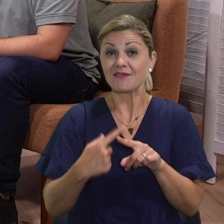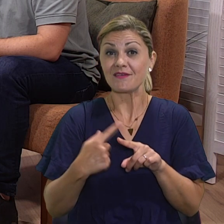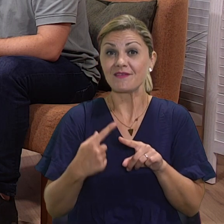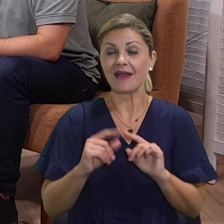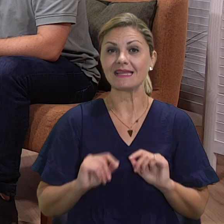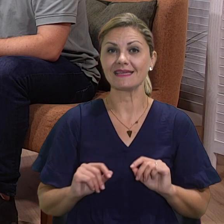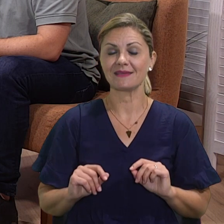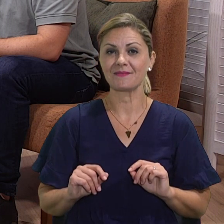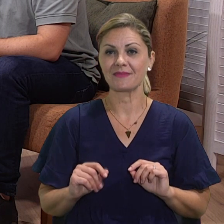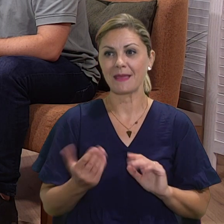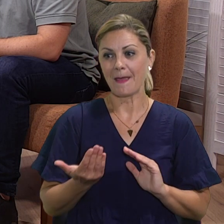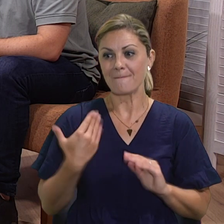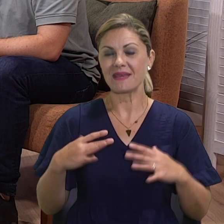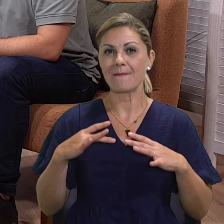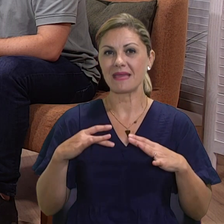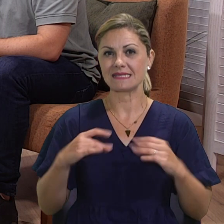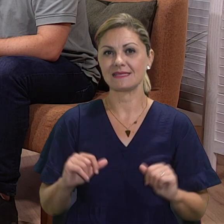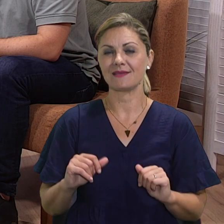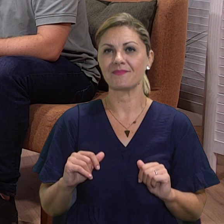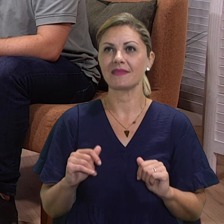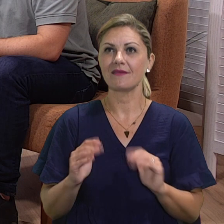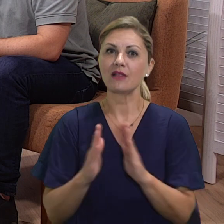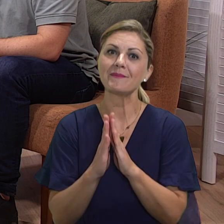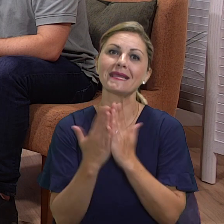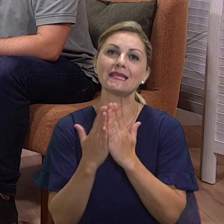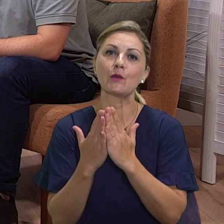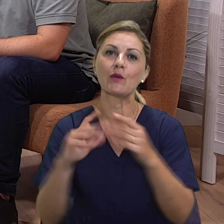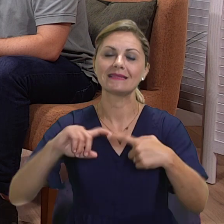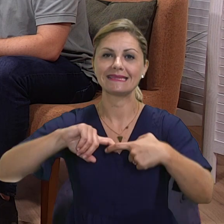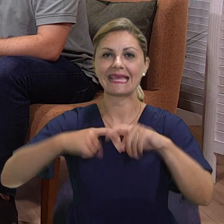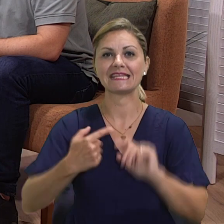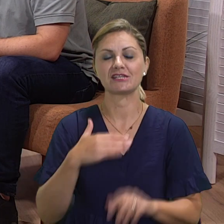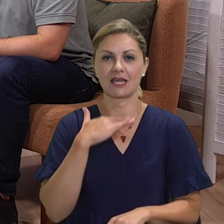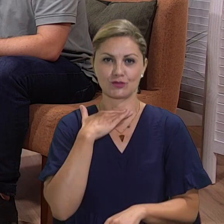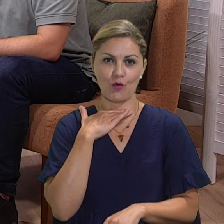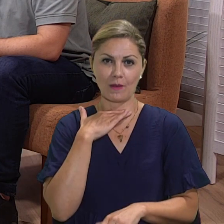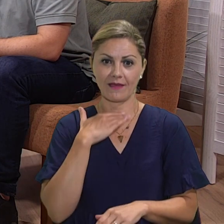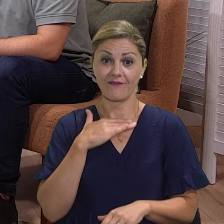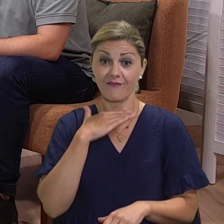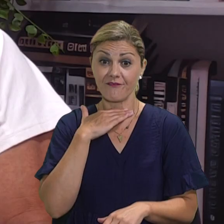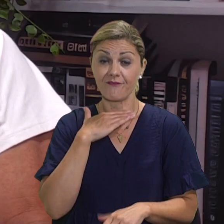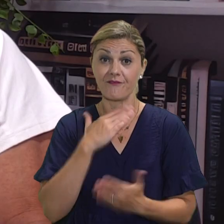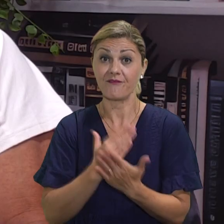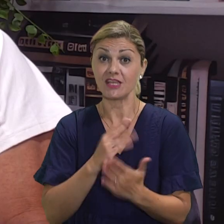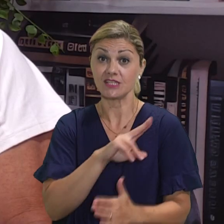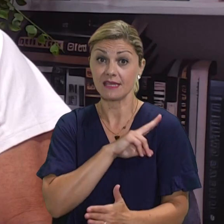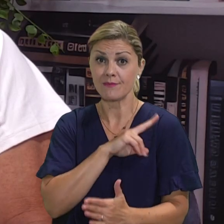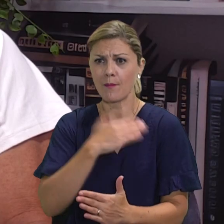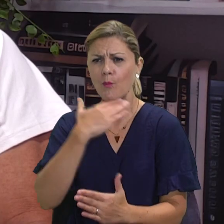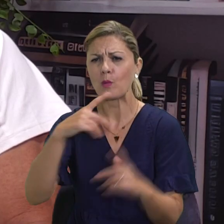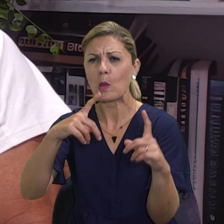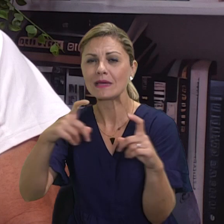isto sve gotovo, samo treba sklopiti. Želio bih napraviti prije penzije knjigu o tehničkoj školi. Već imam tu dosta